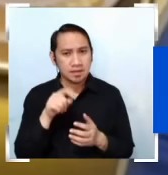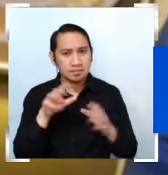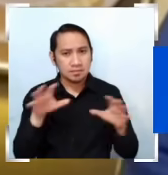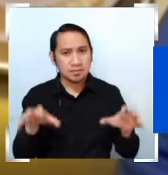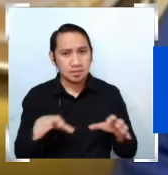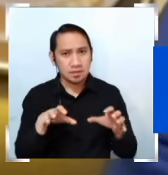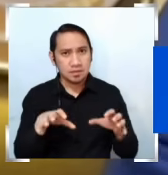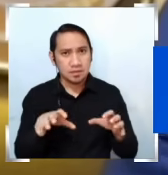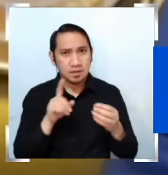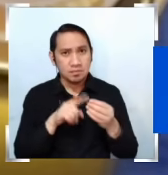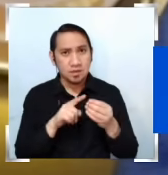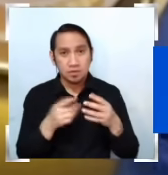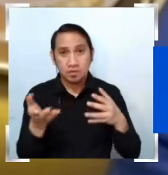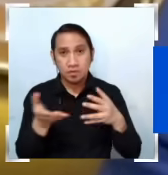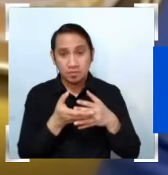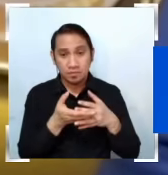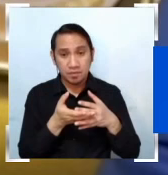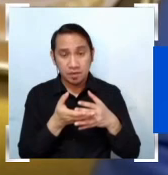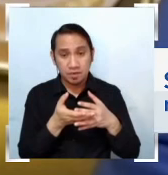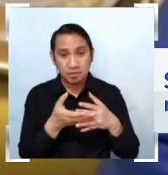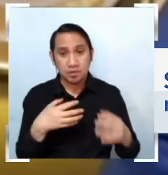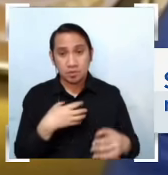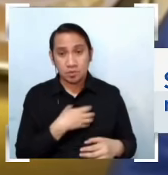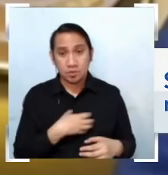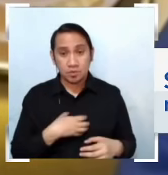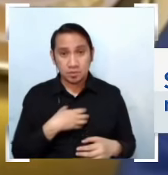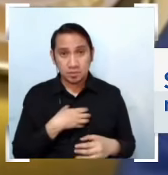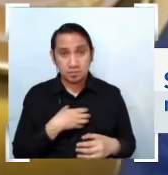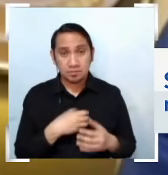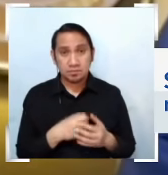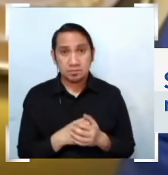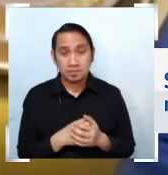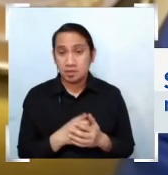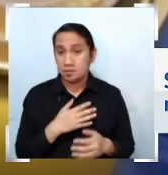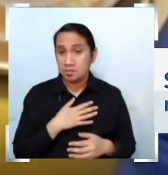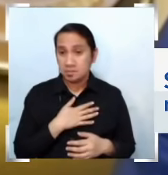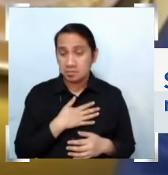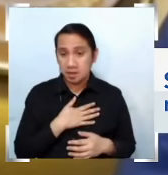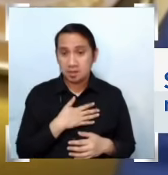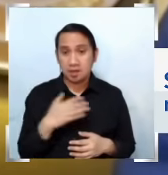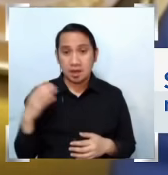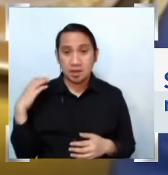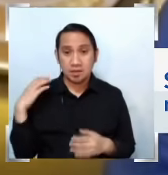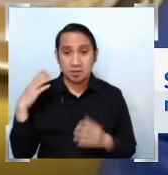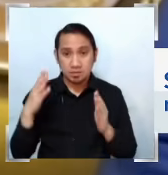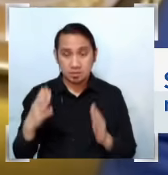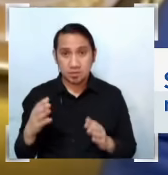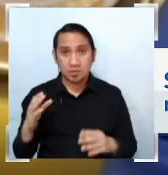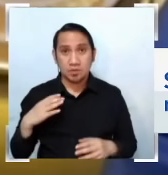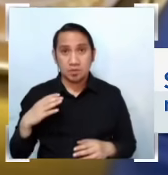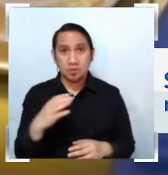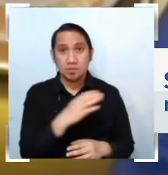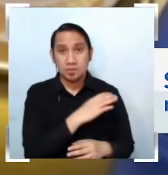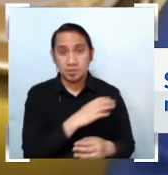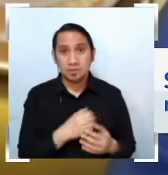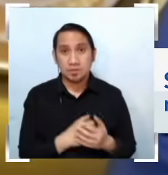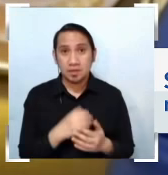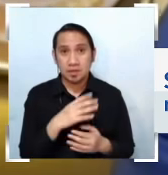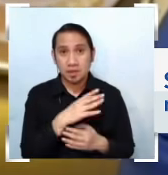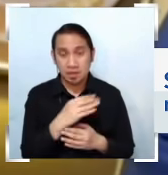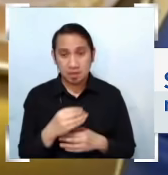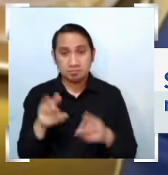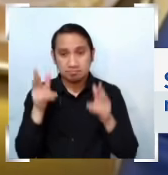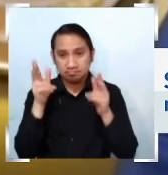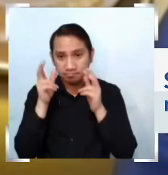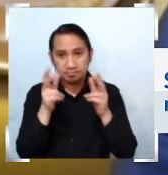reklamo bilang pagtupad ng aking tungkulin as a chairman of the committee at mapakinggan ang bawat panig sa